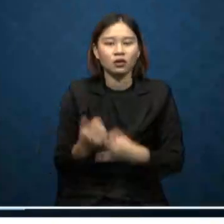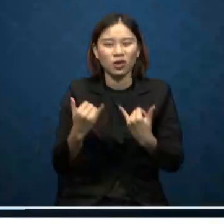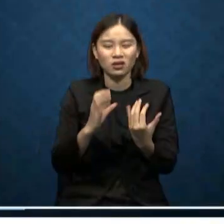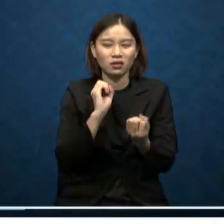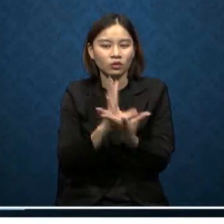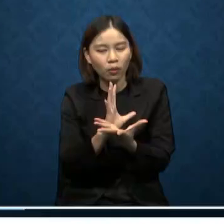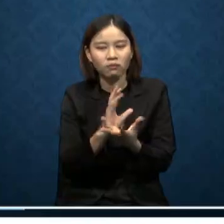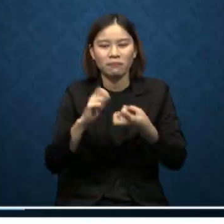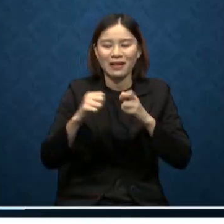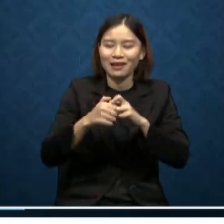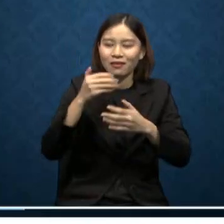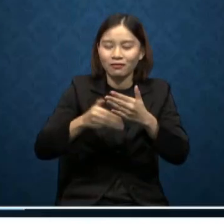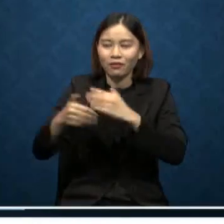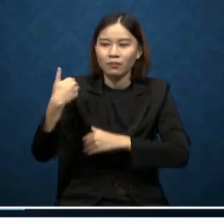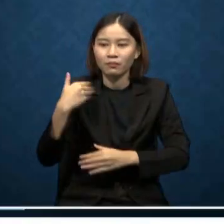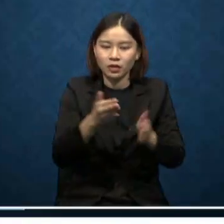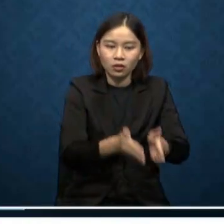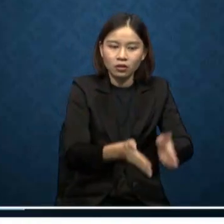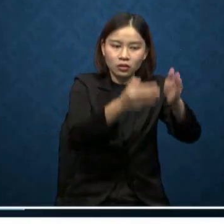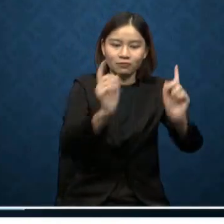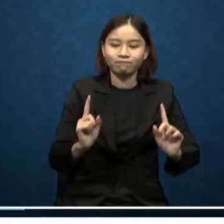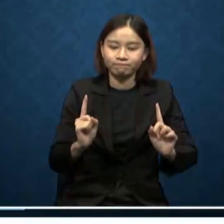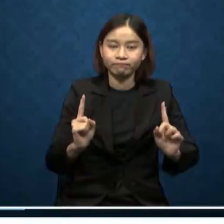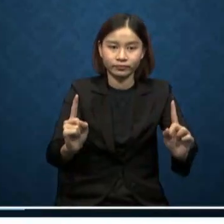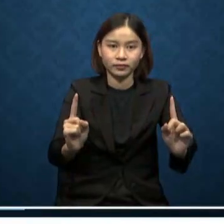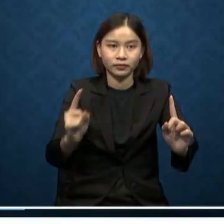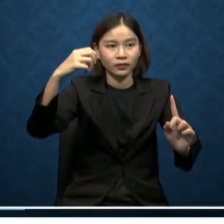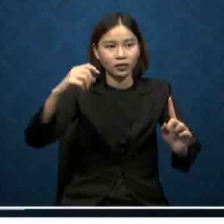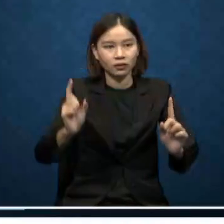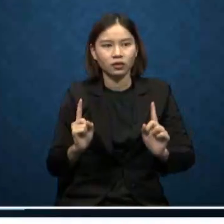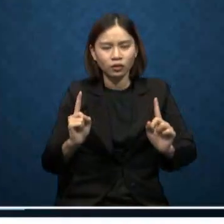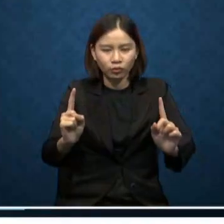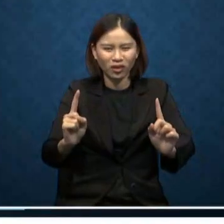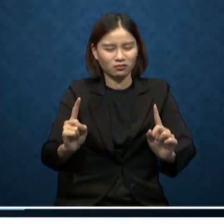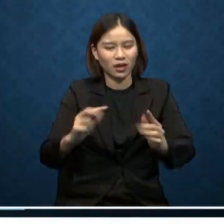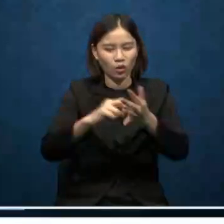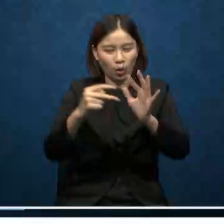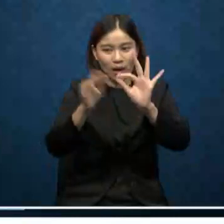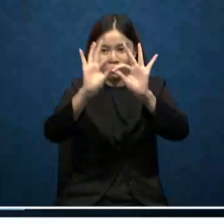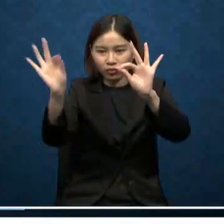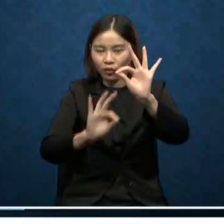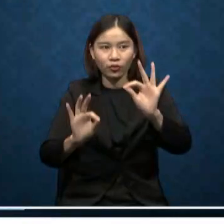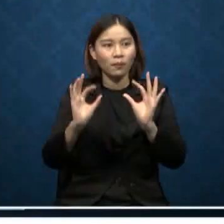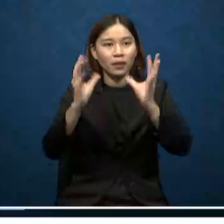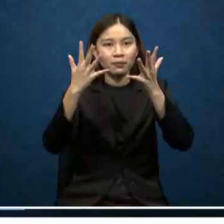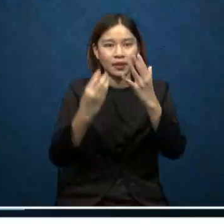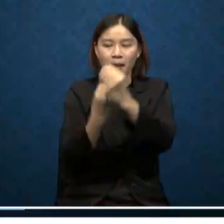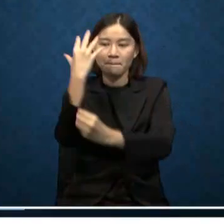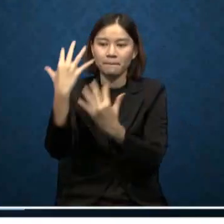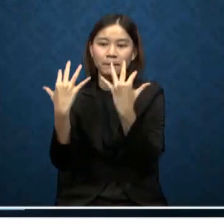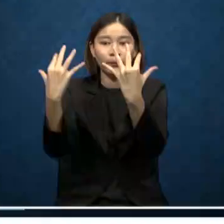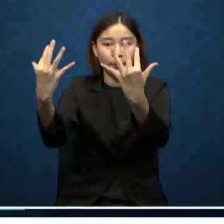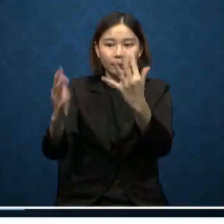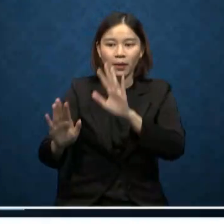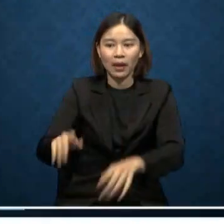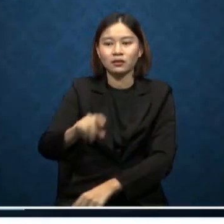ในทางปฏิบัติเช่นเสาโทรคมนาคมก็ไม่มีอยู่ในนิยามพื้ที่เป็ป่าชัยเลนราวสอง